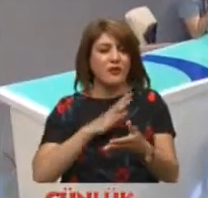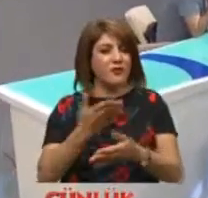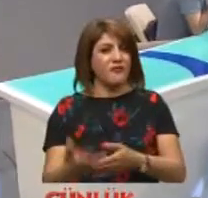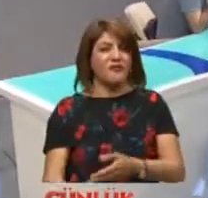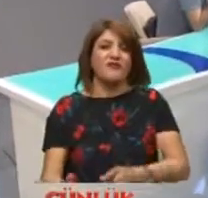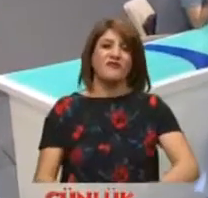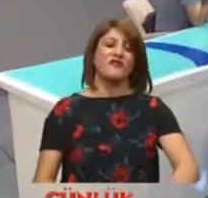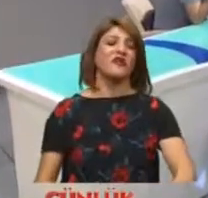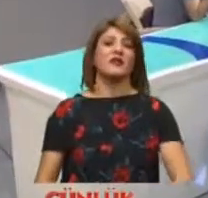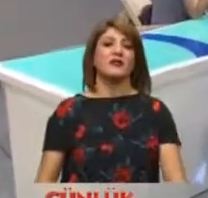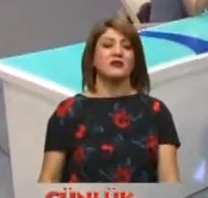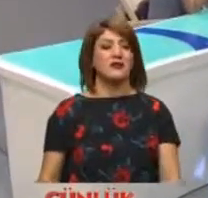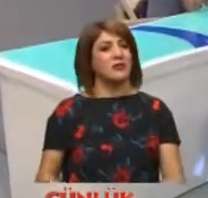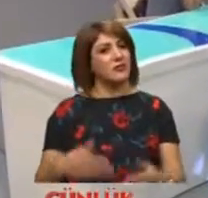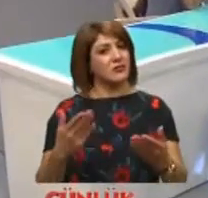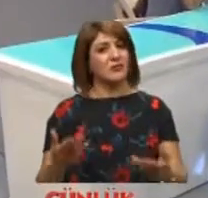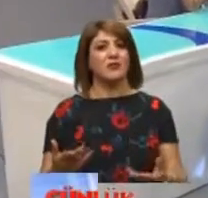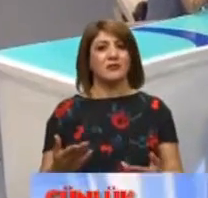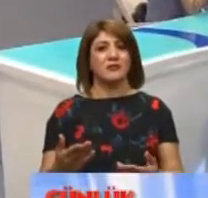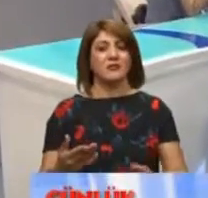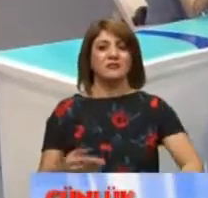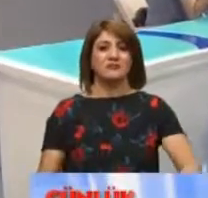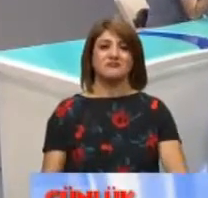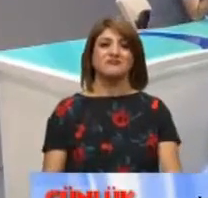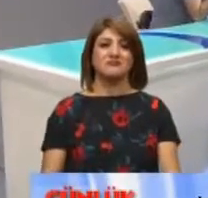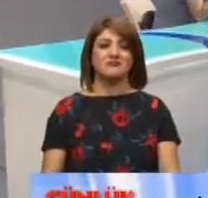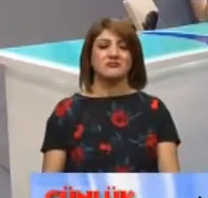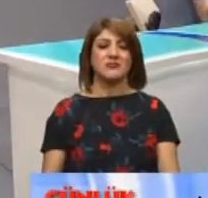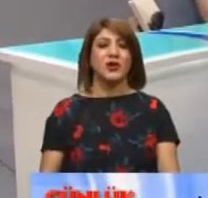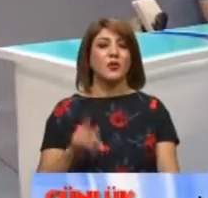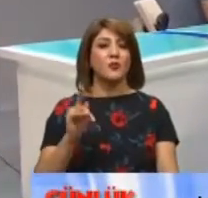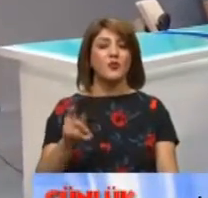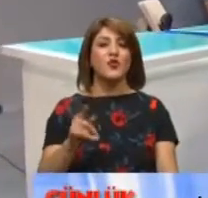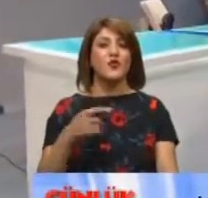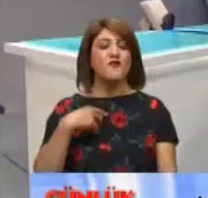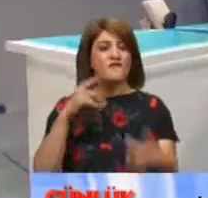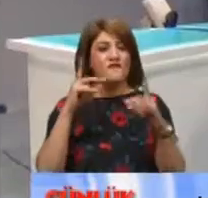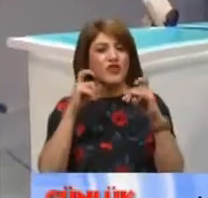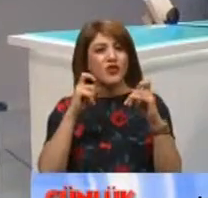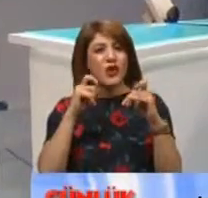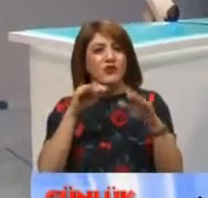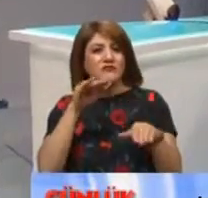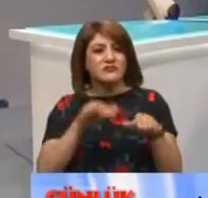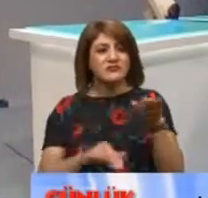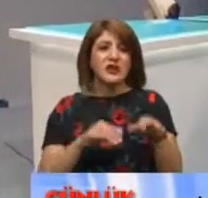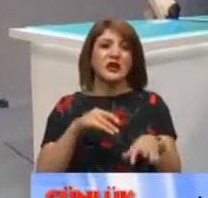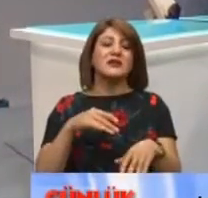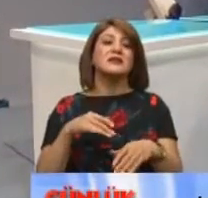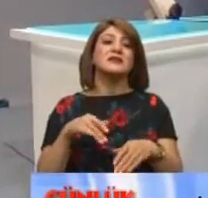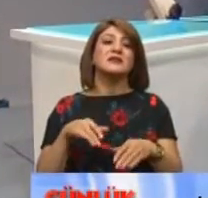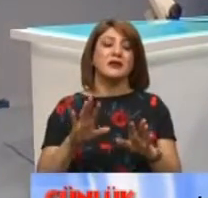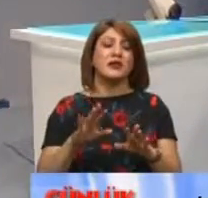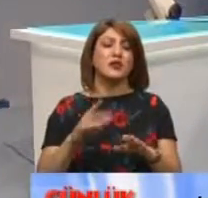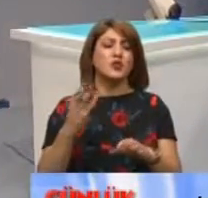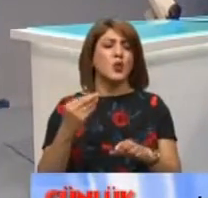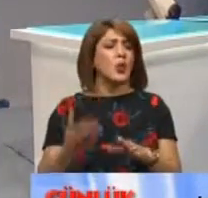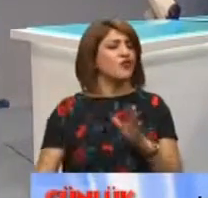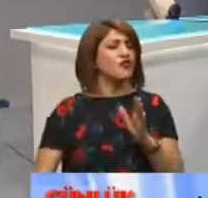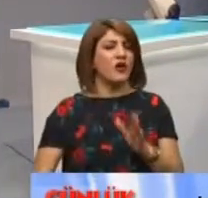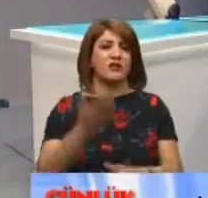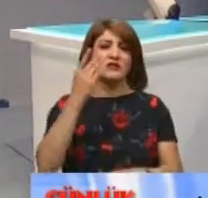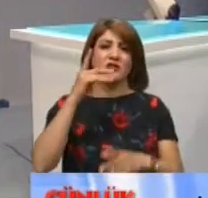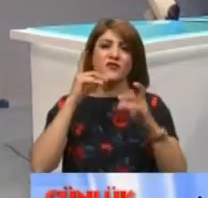Vallahi şimdi Ahmet fotoğraf, Angel. Bu fotoğraf bir ölçü değil aslında. Başka fotoğrafları çok, var mı? Çok fotoğrafı